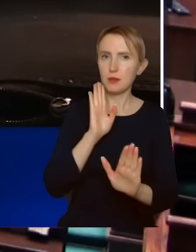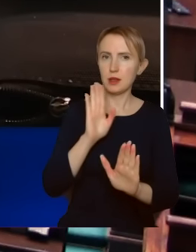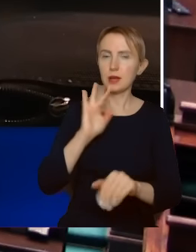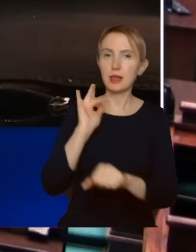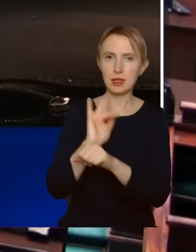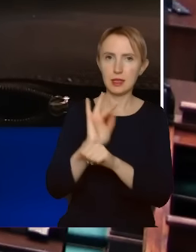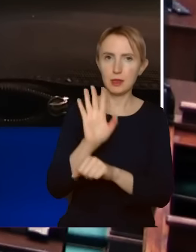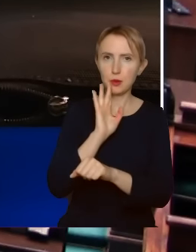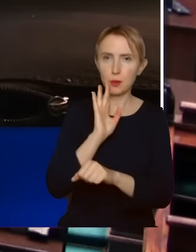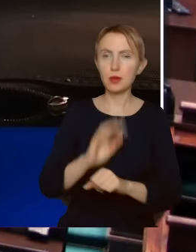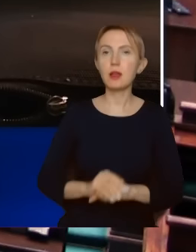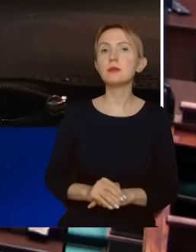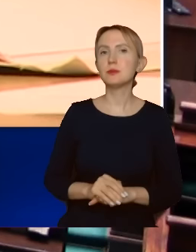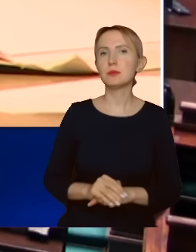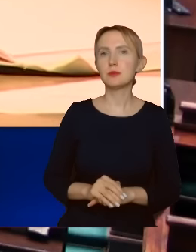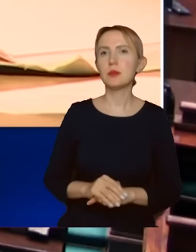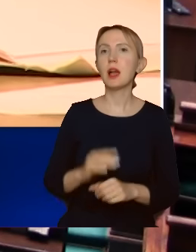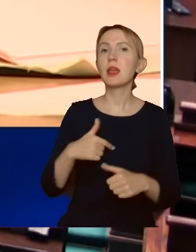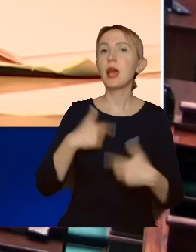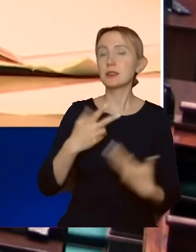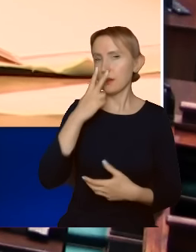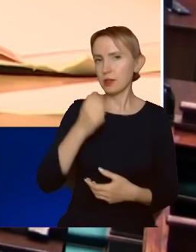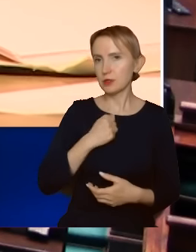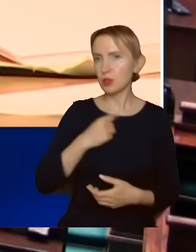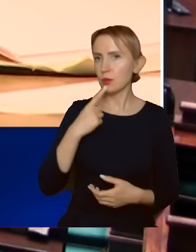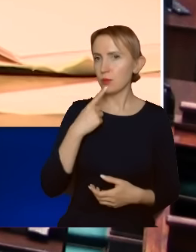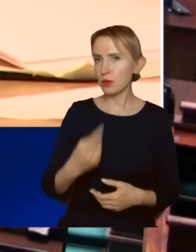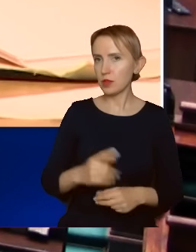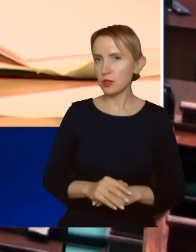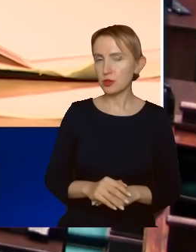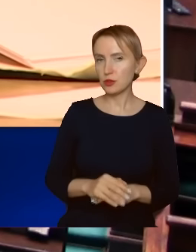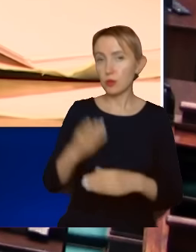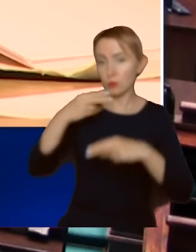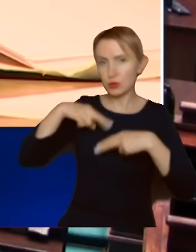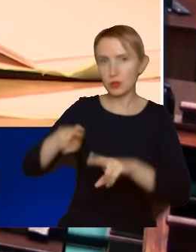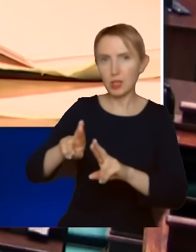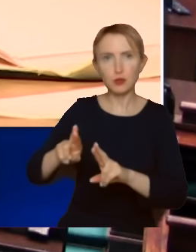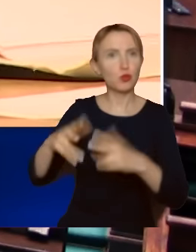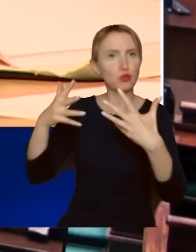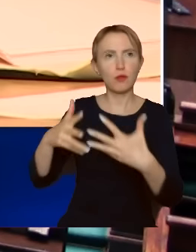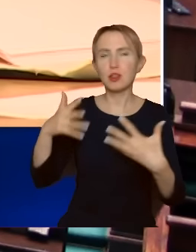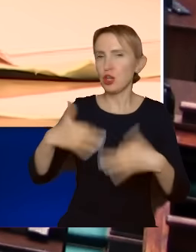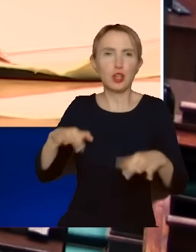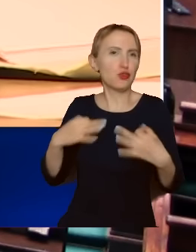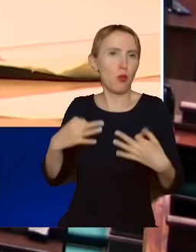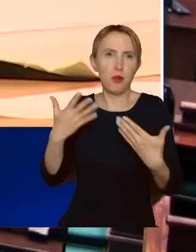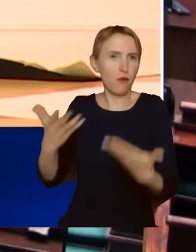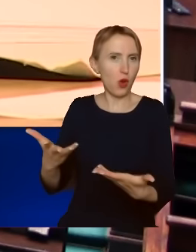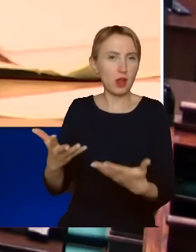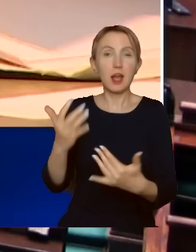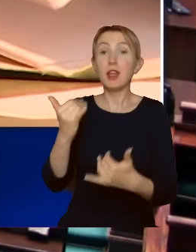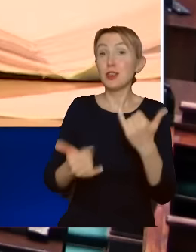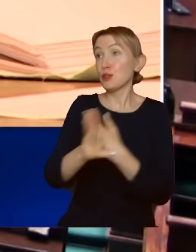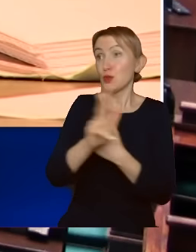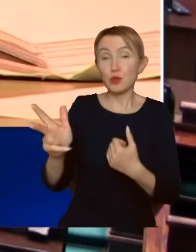ale tu chcę jasno powiedzieć że przynależność do stowarzyszenia justycja jest dobrowolna Jeżeli ktoś do stowarzyszenia justycja